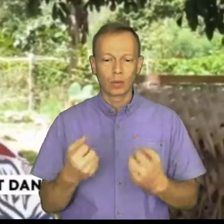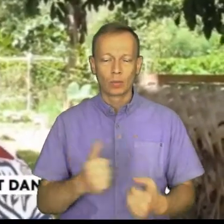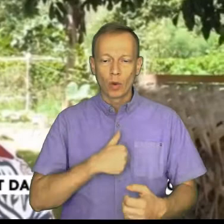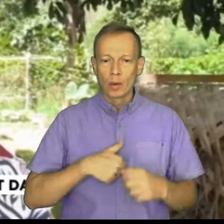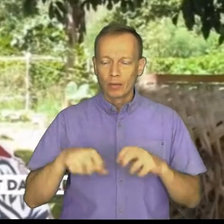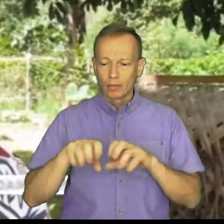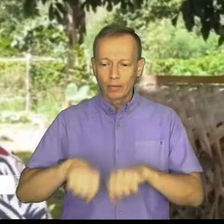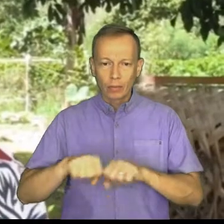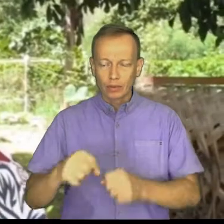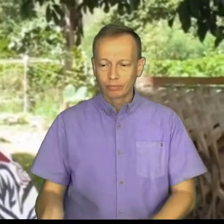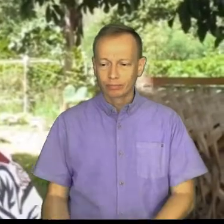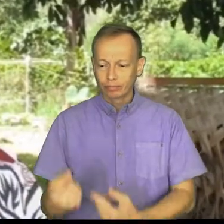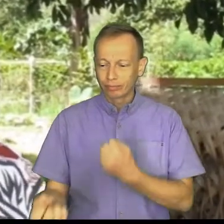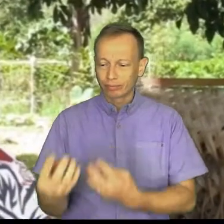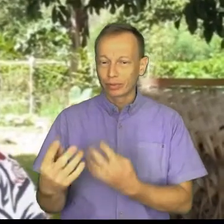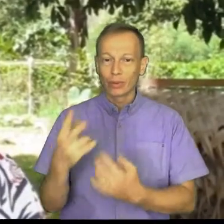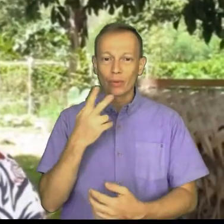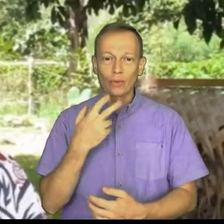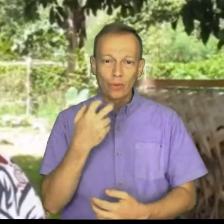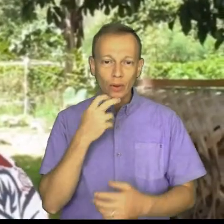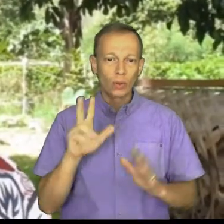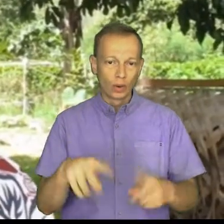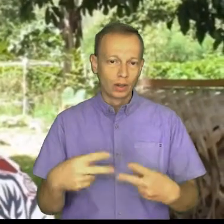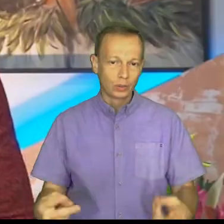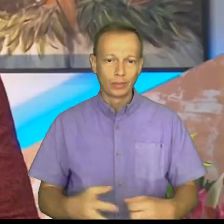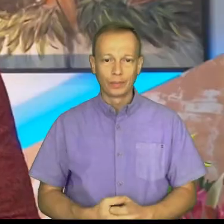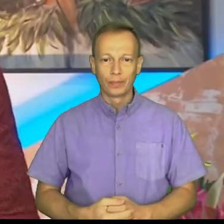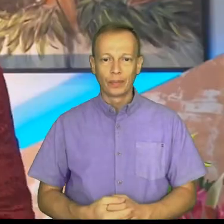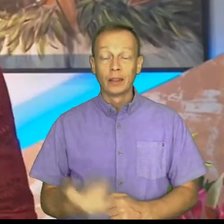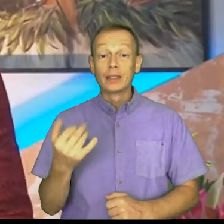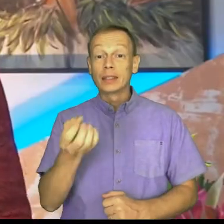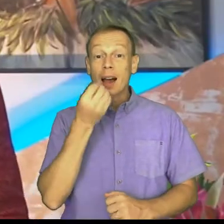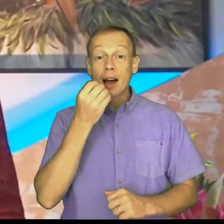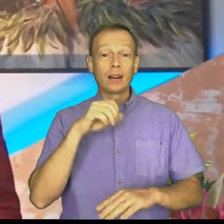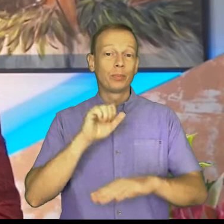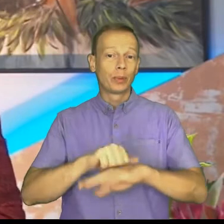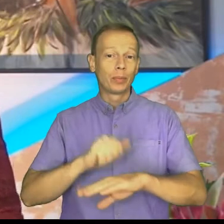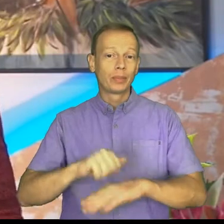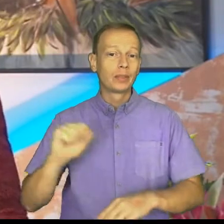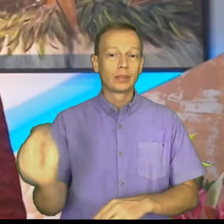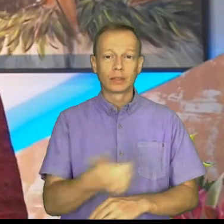soi-même sa propre nourriture, ses propres fruits, ses propres légumes. Si vous êtes à table, on vous